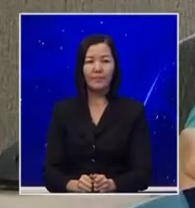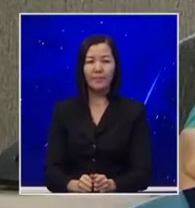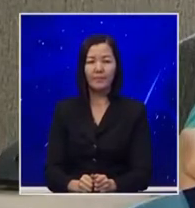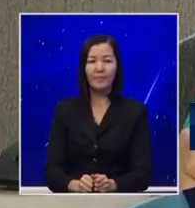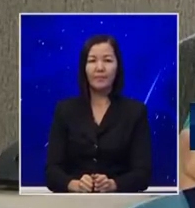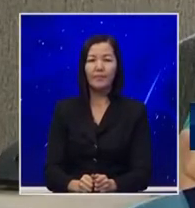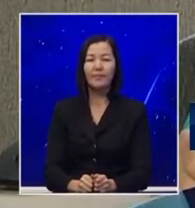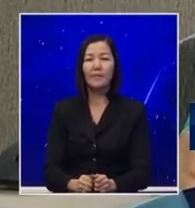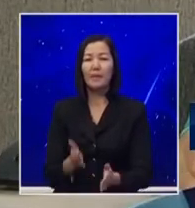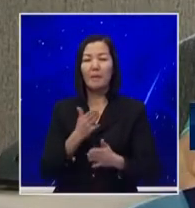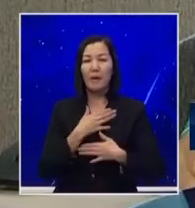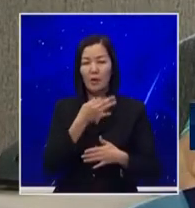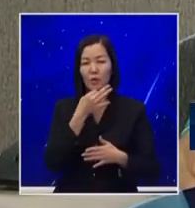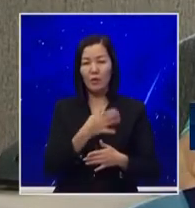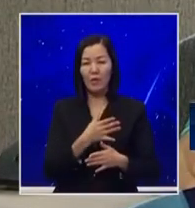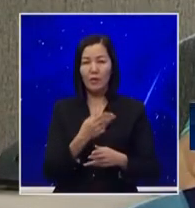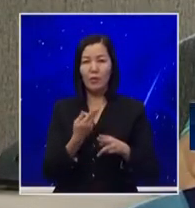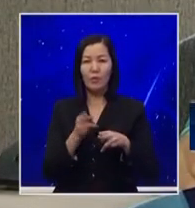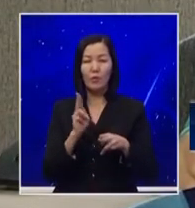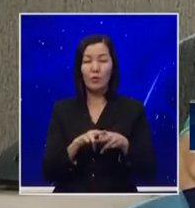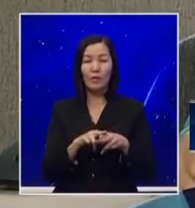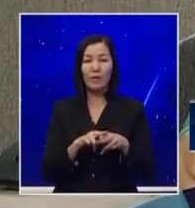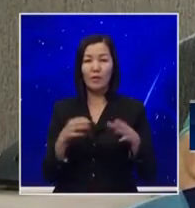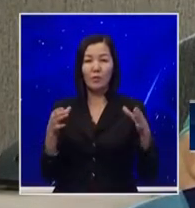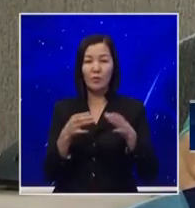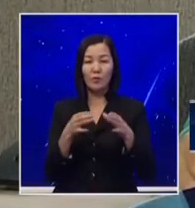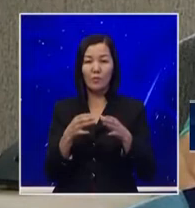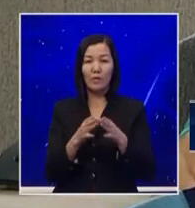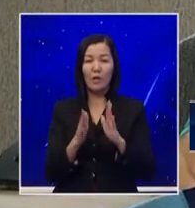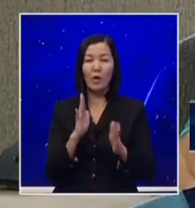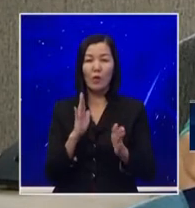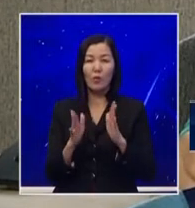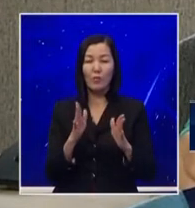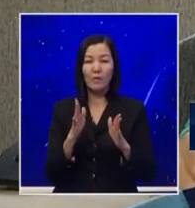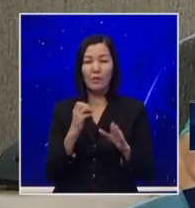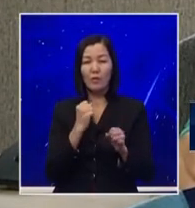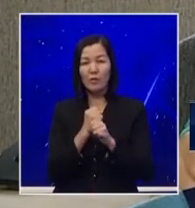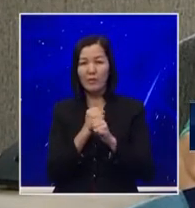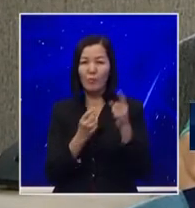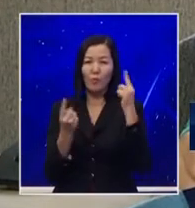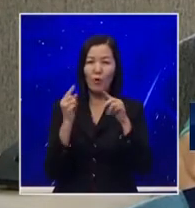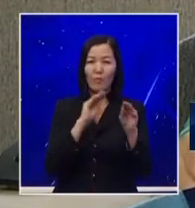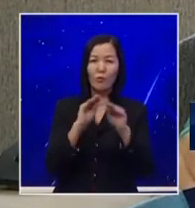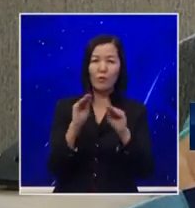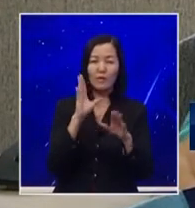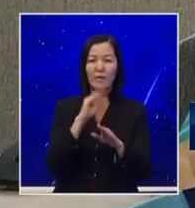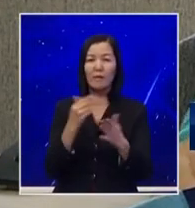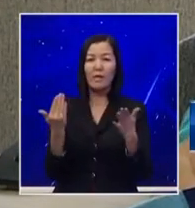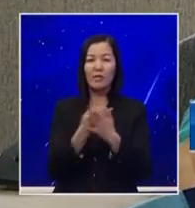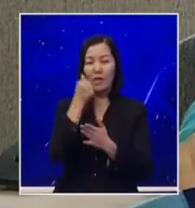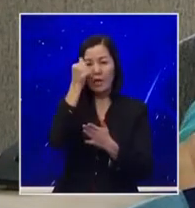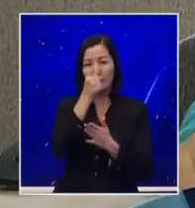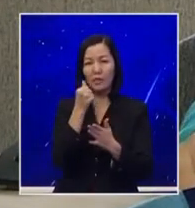Бұл жет маған ұнайды. Өйткені мен бұл жетте роботтар құрастырамын. Және де мен бұл жеттен жаңа жылға